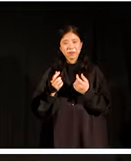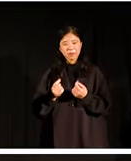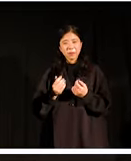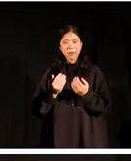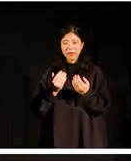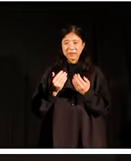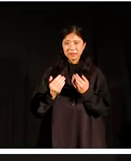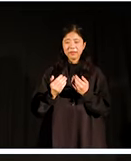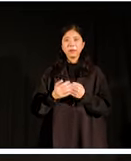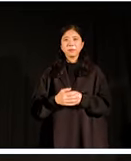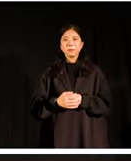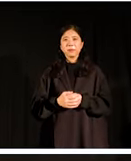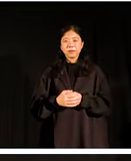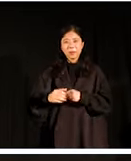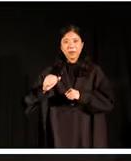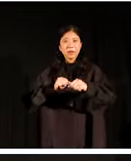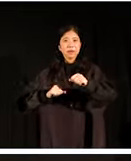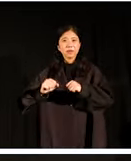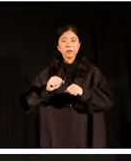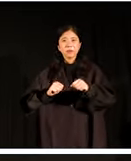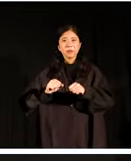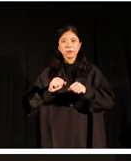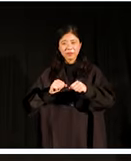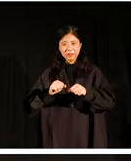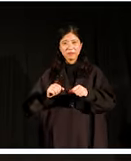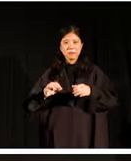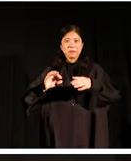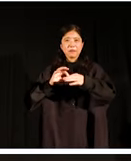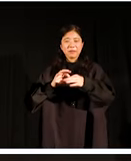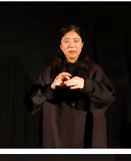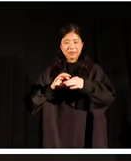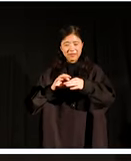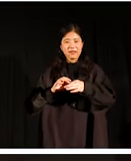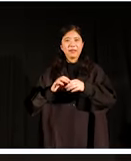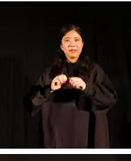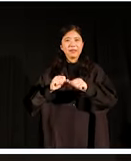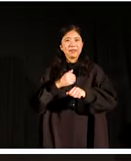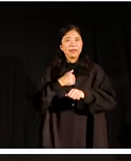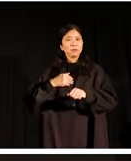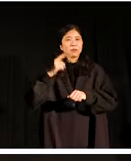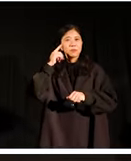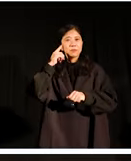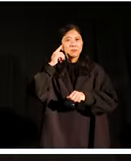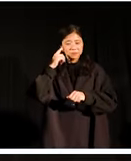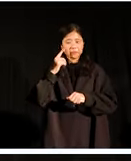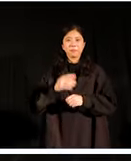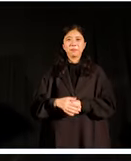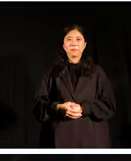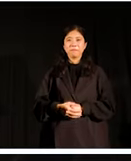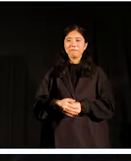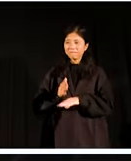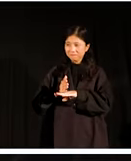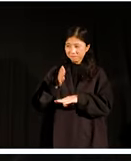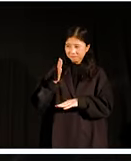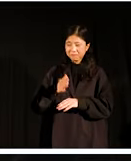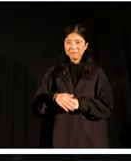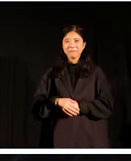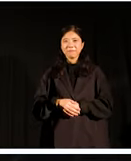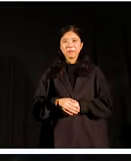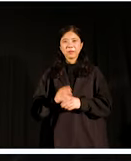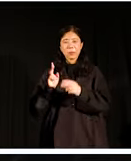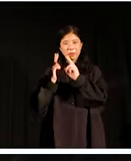はまあの活動にもねあの取れてやりたいと思いますはいありがとうございますアルベルトさんの